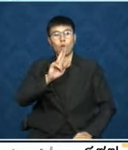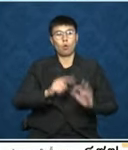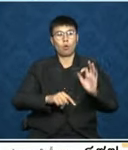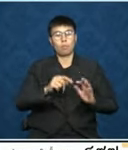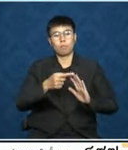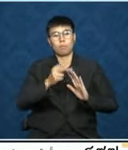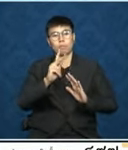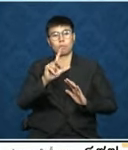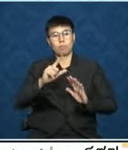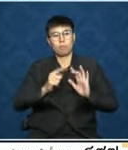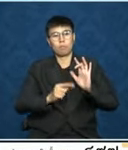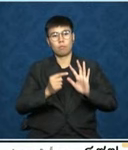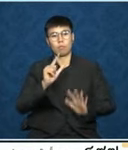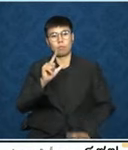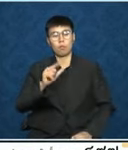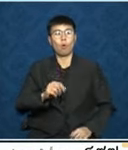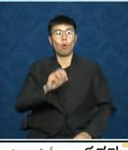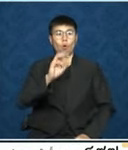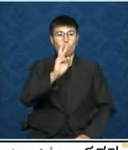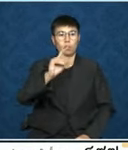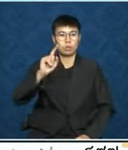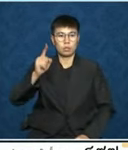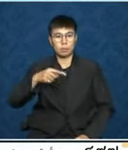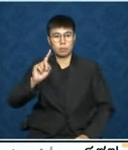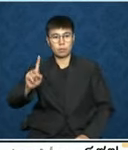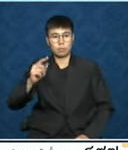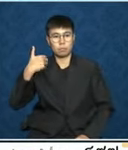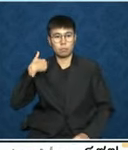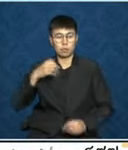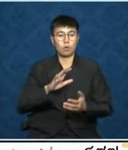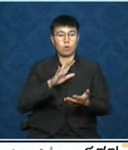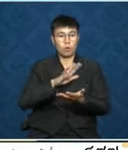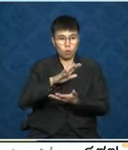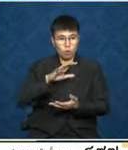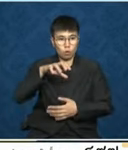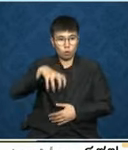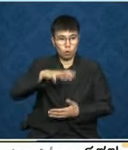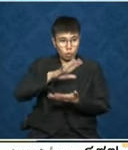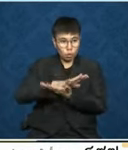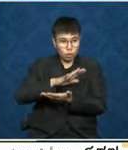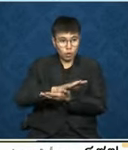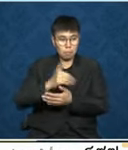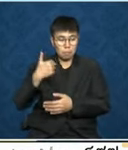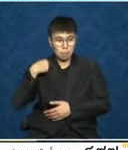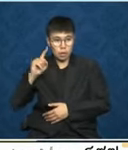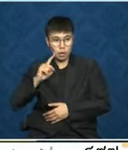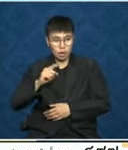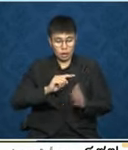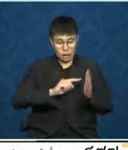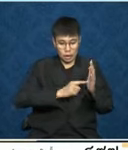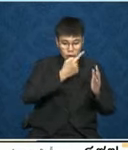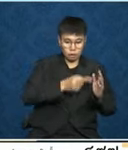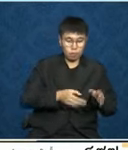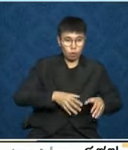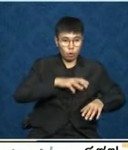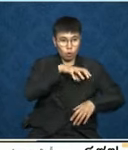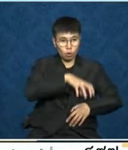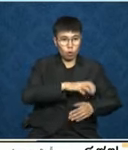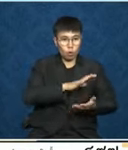คลองที่เป็นคลอง 2ต้นนู่นตรงนี้มีโรงเรียนนะครับมีชุมชนหลายที่เลยนะครับเป็นคลองเริ่มตั้งแต่โรงเรียนนะครับ